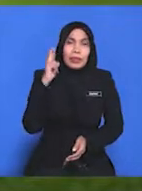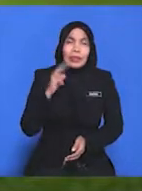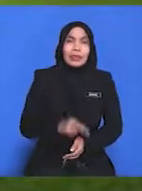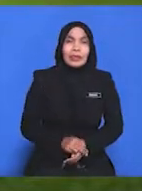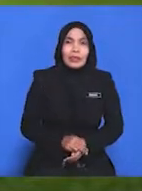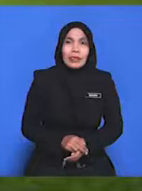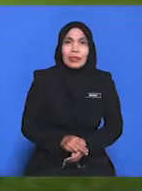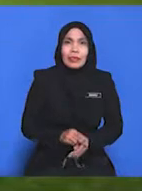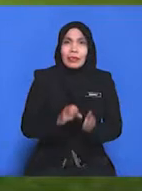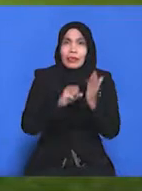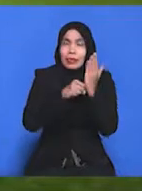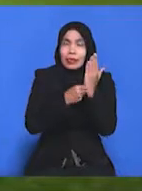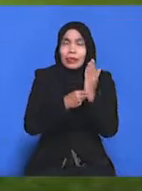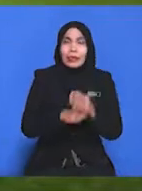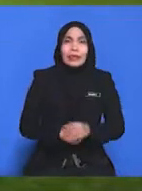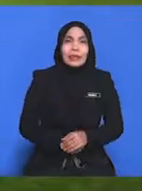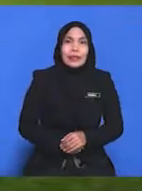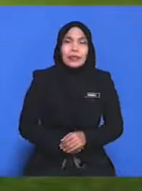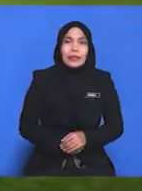sistem pertandingan sukan tadi,